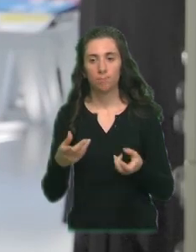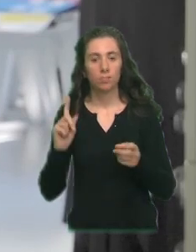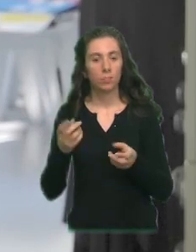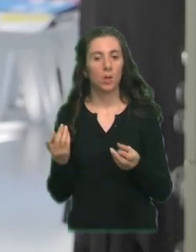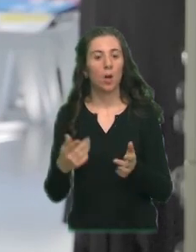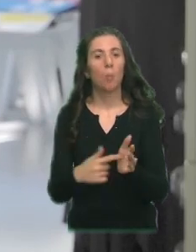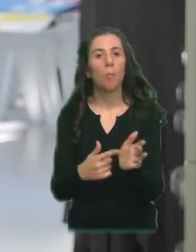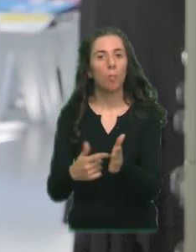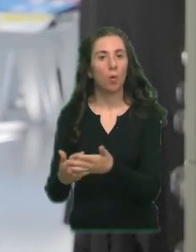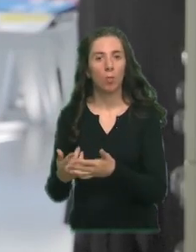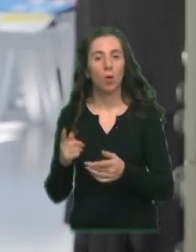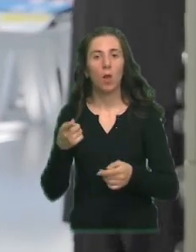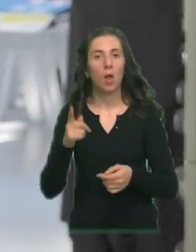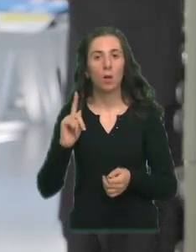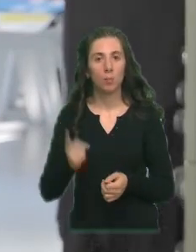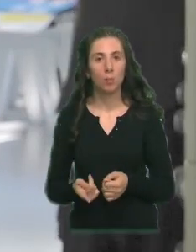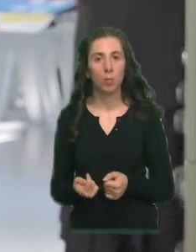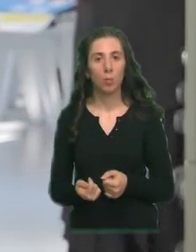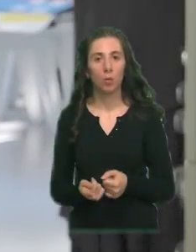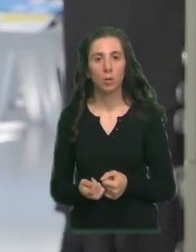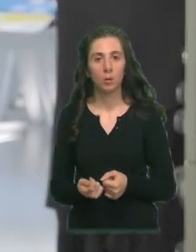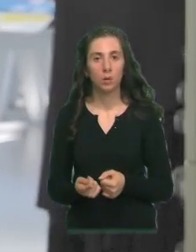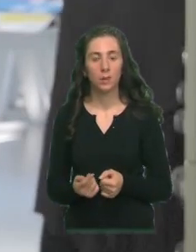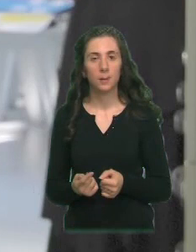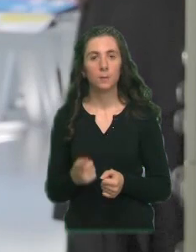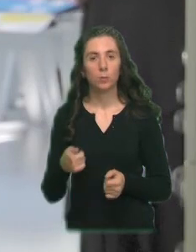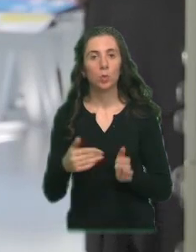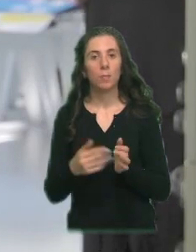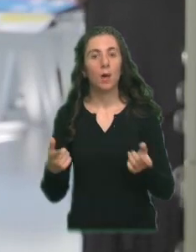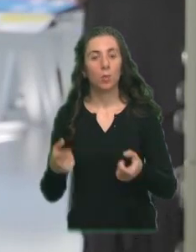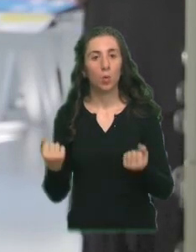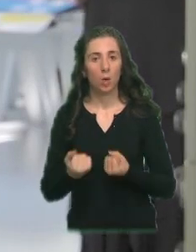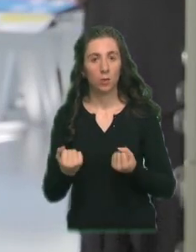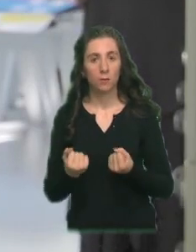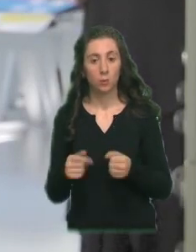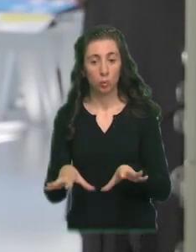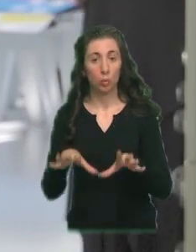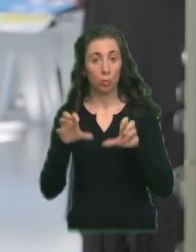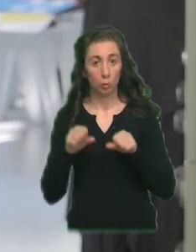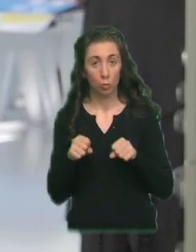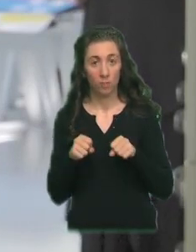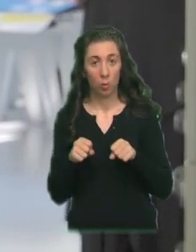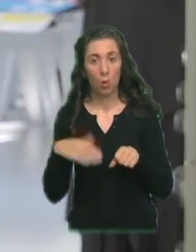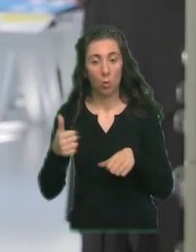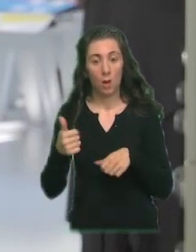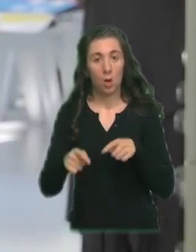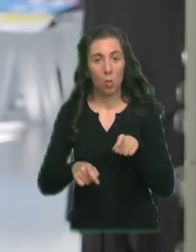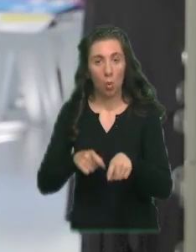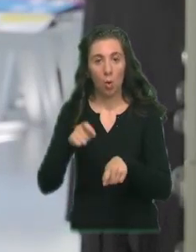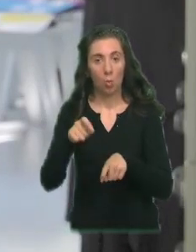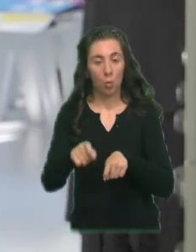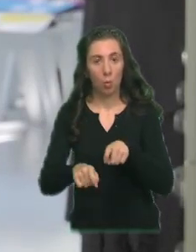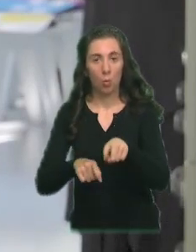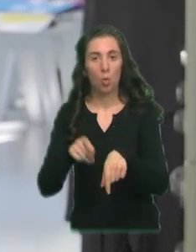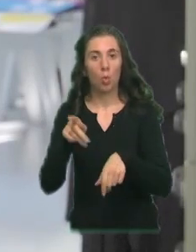prezentno, nego morate zapravo, treba tu aktivnost usvojiti i onda korak po korak